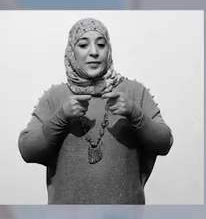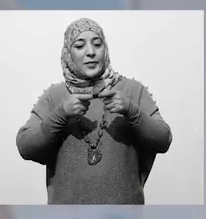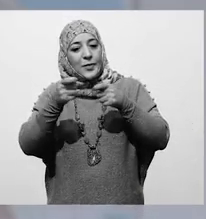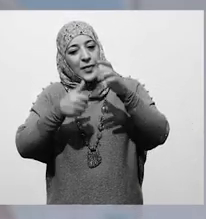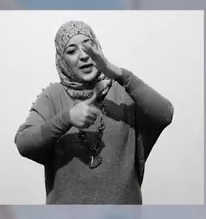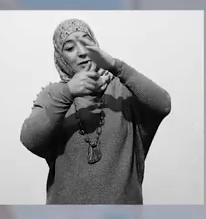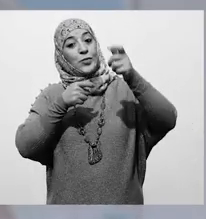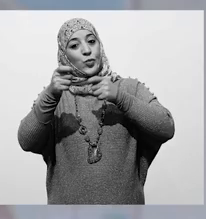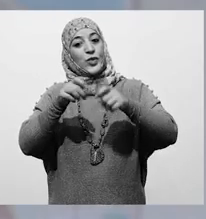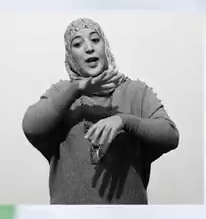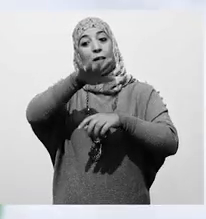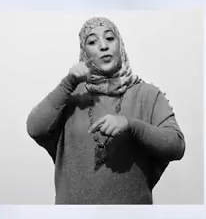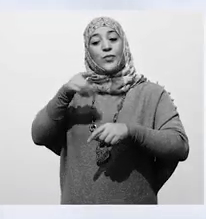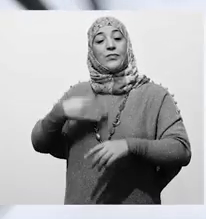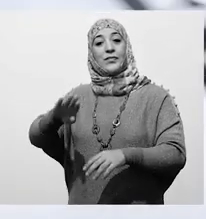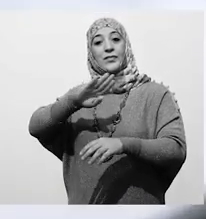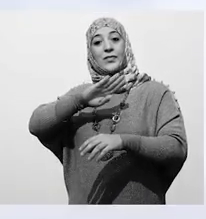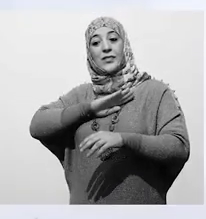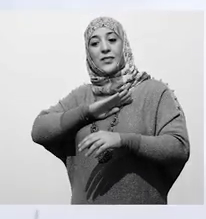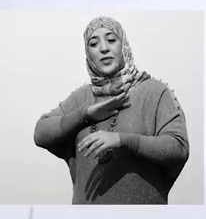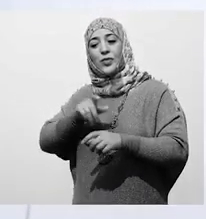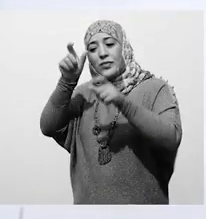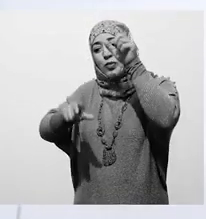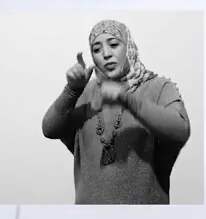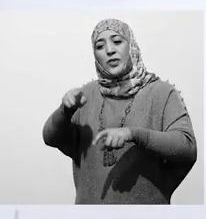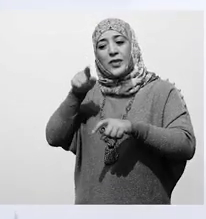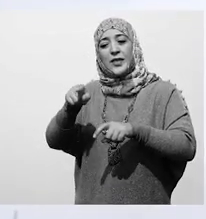manière obligatoire et doit